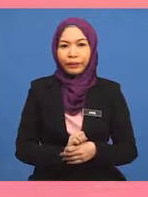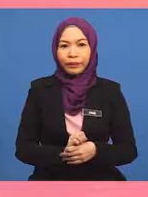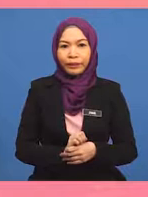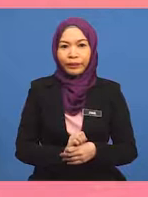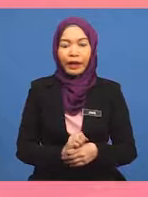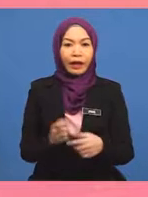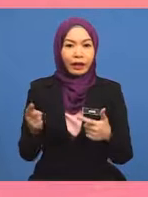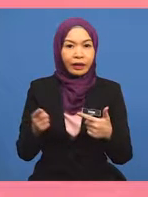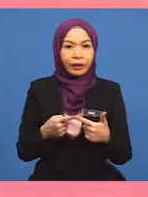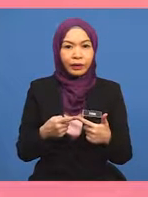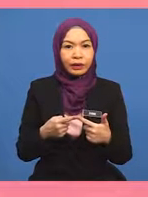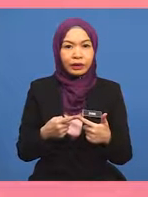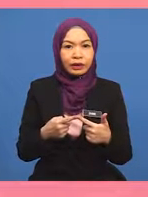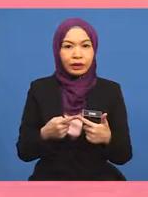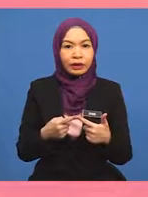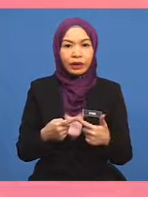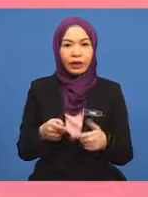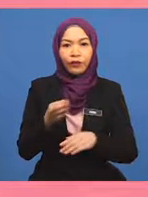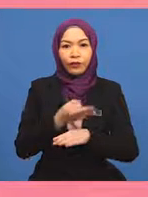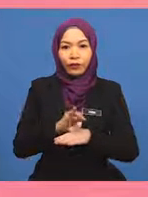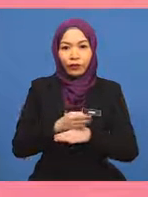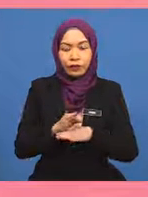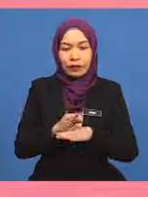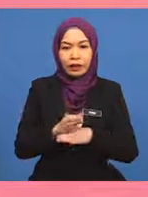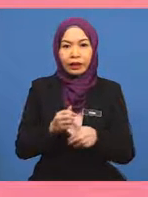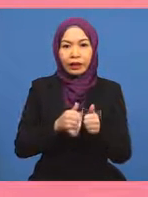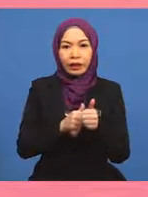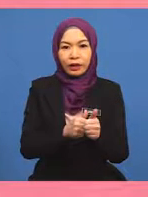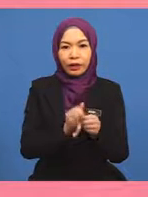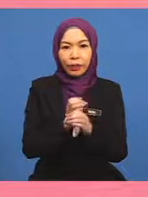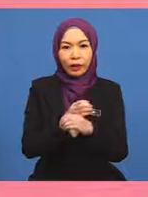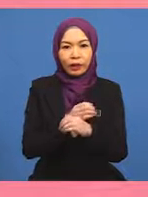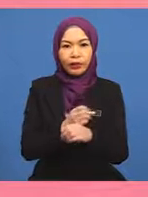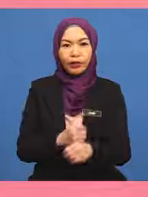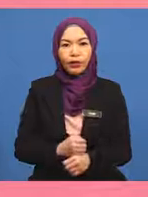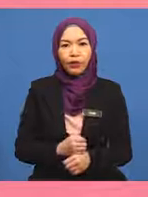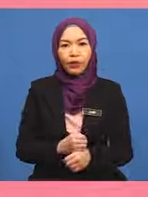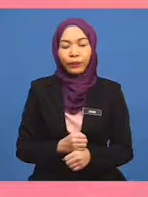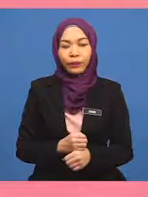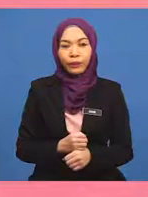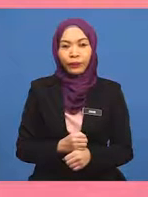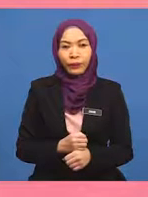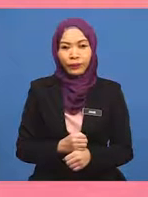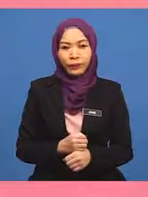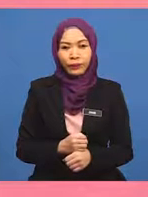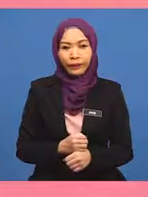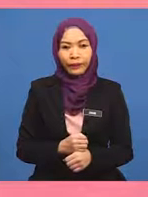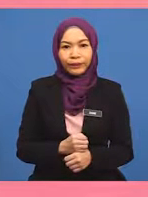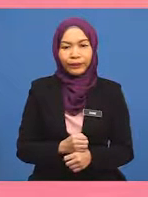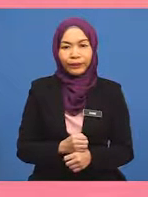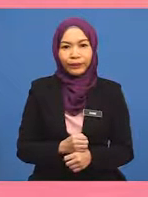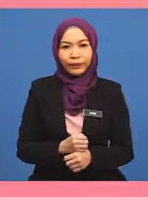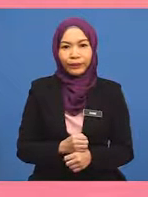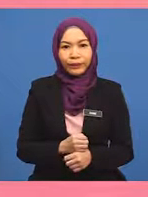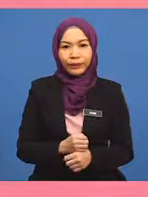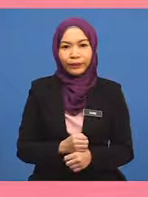Yang kedua, fungsi mengikut bentuk, function follow form.